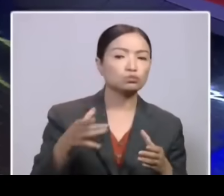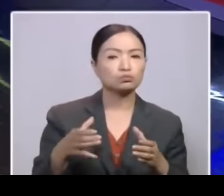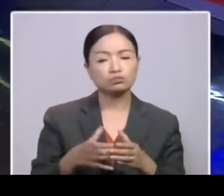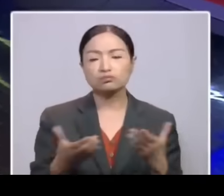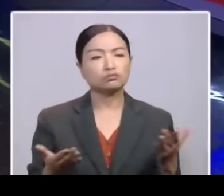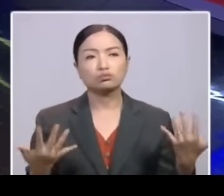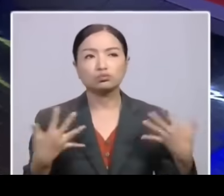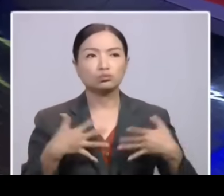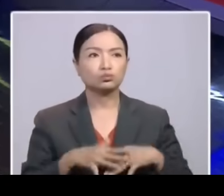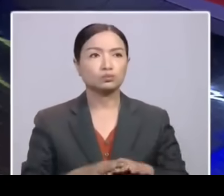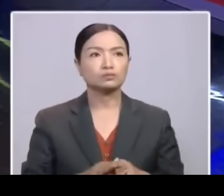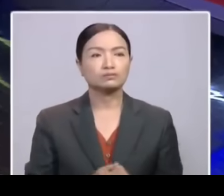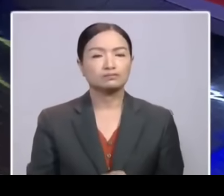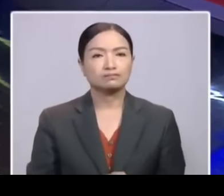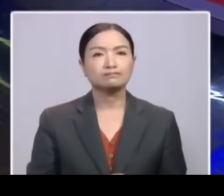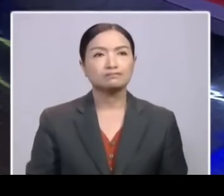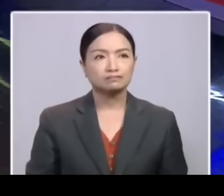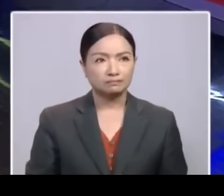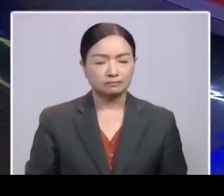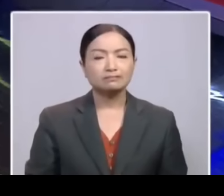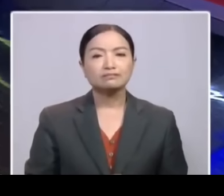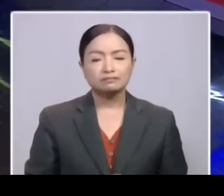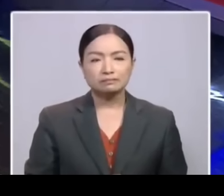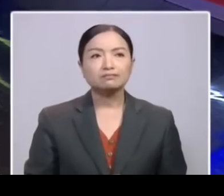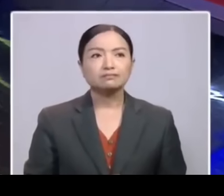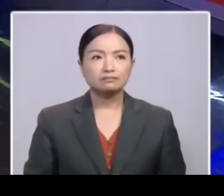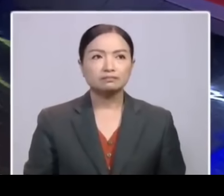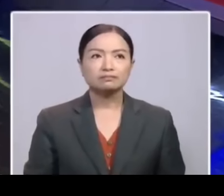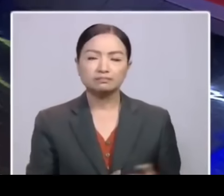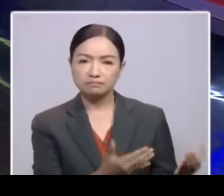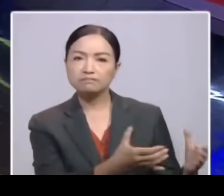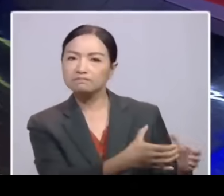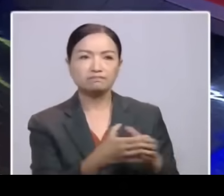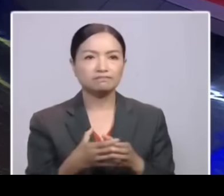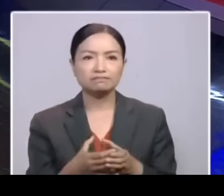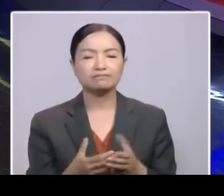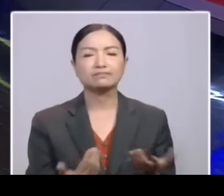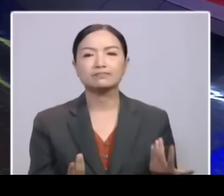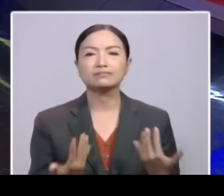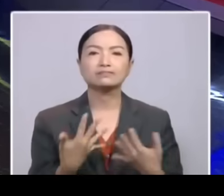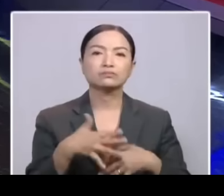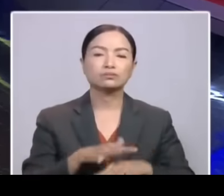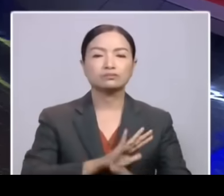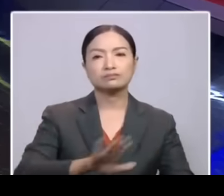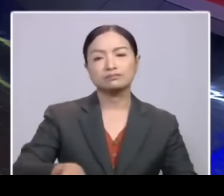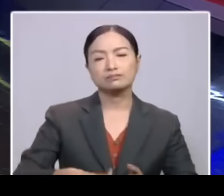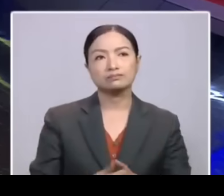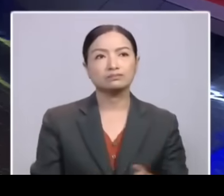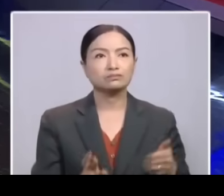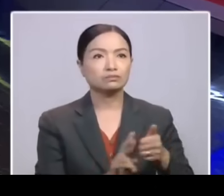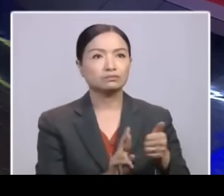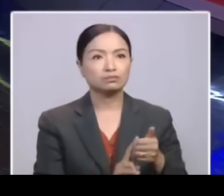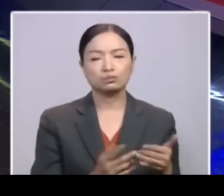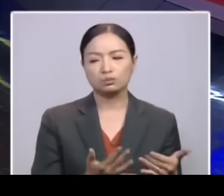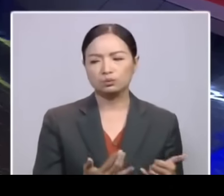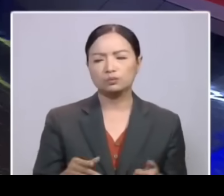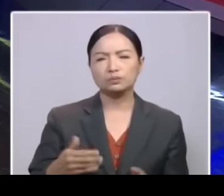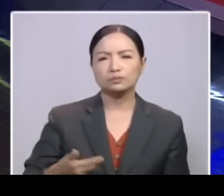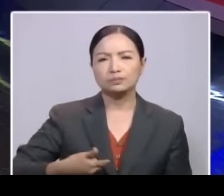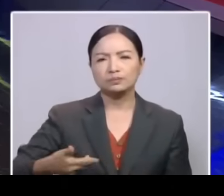บอกว่าถ้ามาเนี่ยไม่ได้มาแค่บางกลุ่มบางกรวยมาก็ต้องมาทั้งพรรคใช่แต่ลุงป้อมให้สัมภาษณ์เมื่อวานนี้บอกว่าก็รอเขามาติดต่อเนี่ยแหละนะ